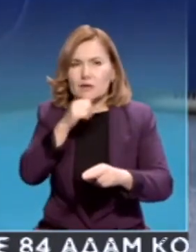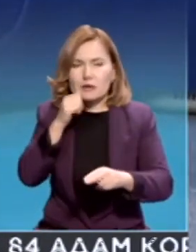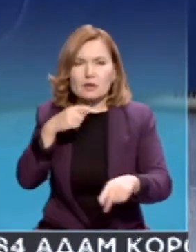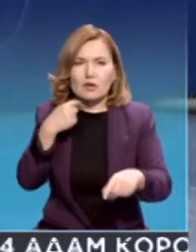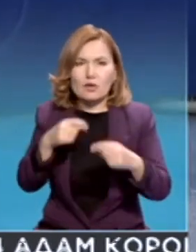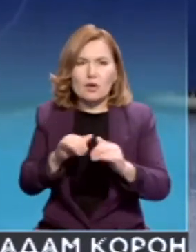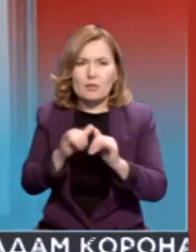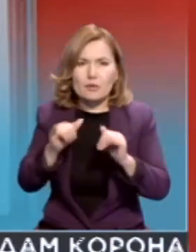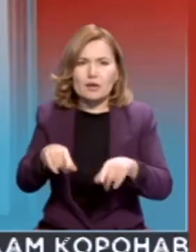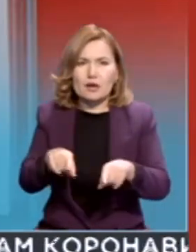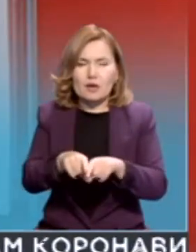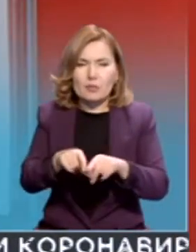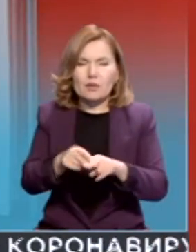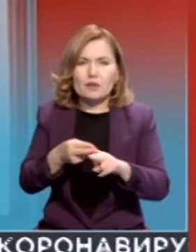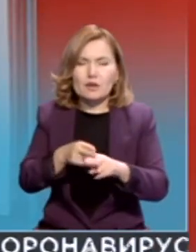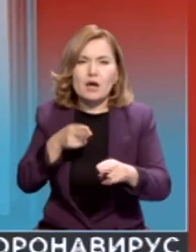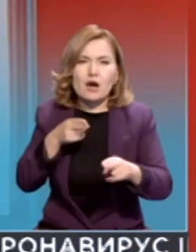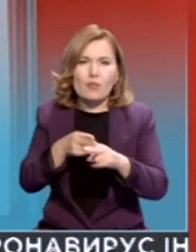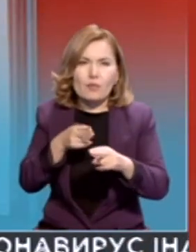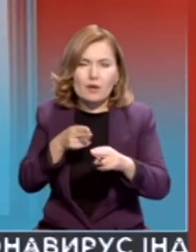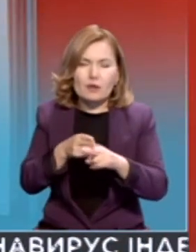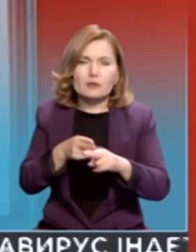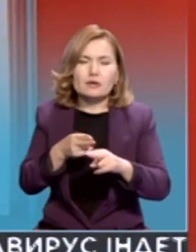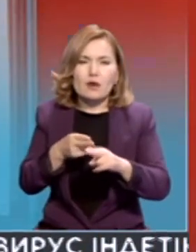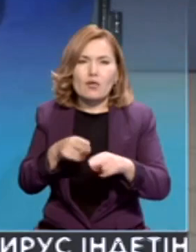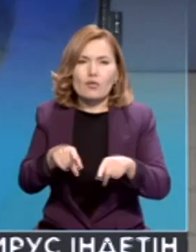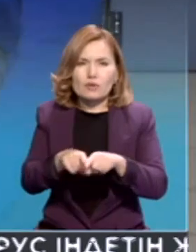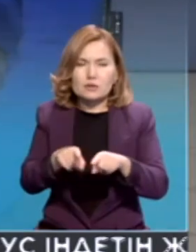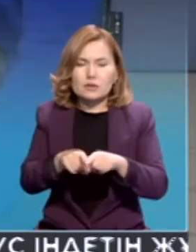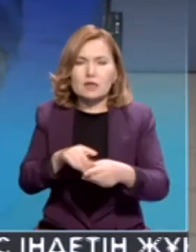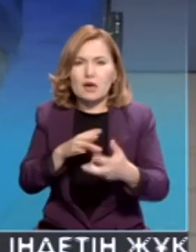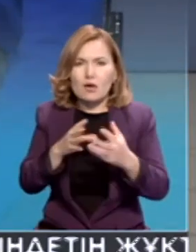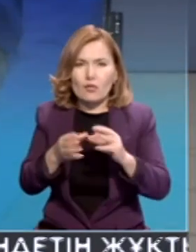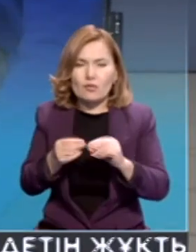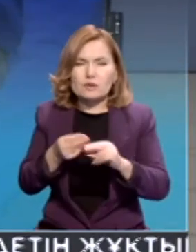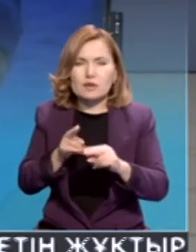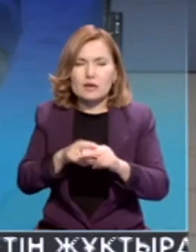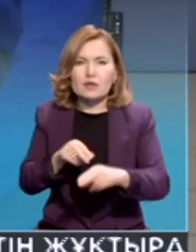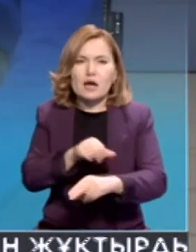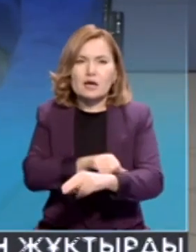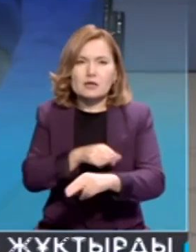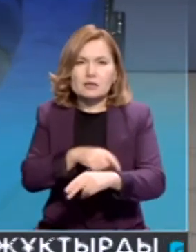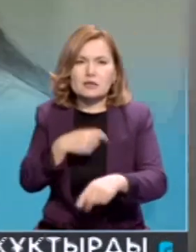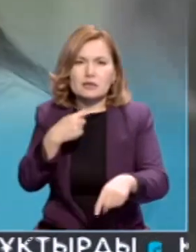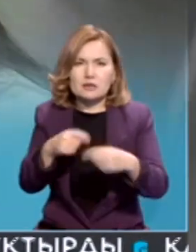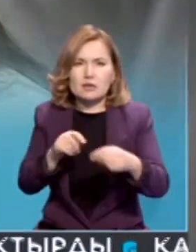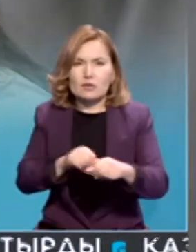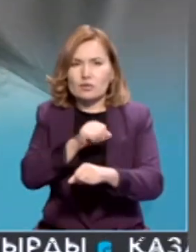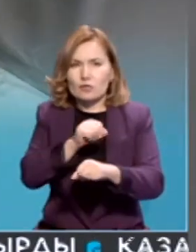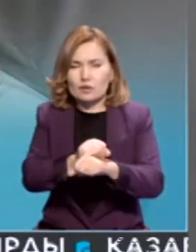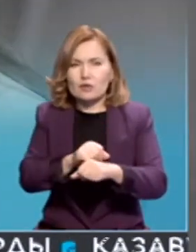алды. Мұндай тенденцияға тосқауыл қою үшін қалада ай сайын ауқымды іс-шаралар ұйымдастырылып жатыр.